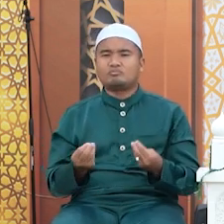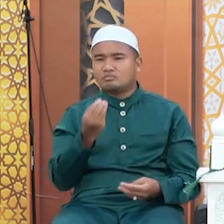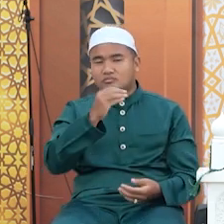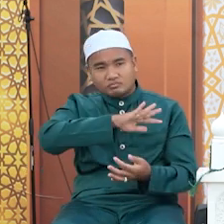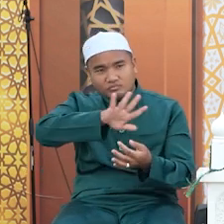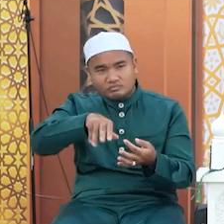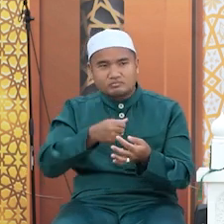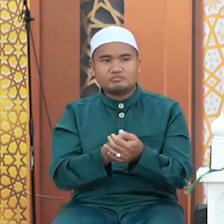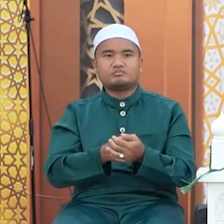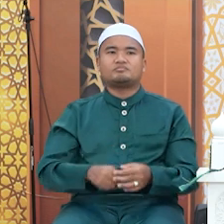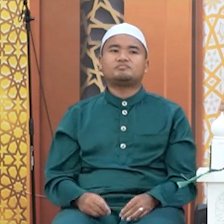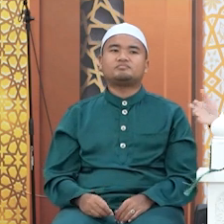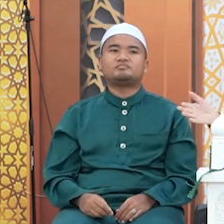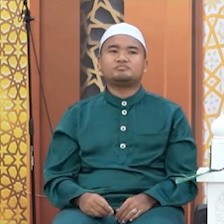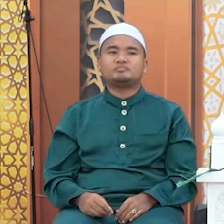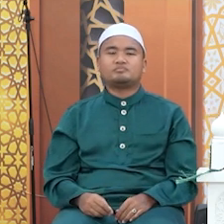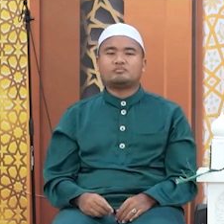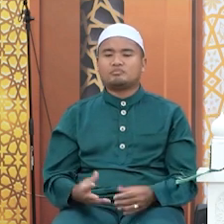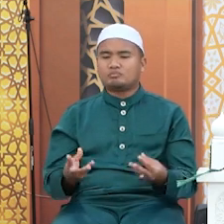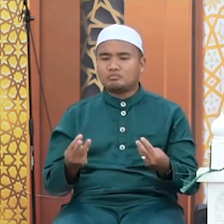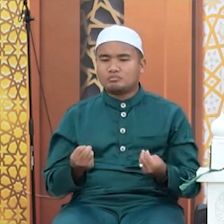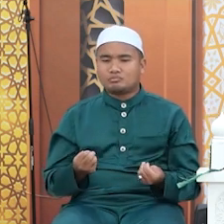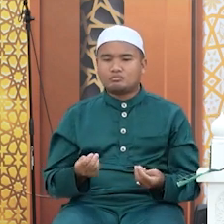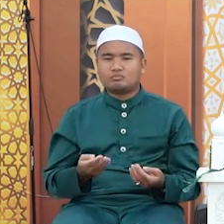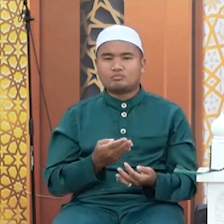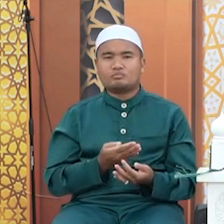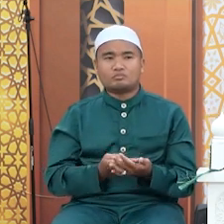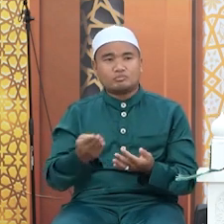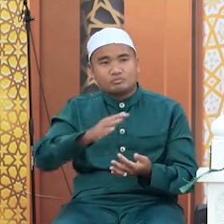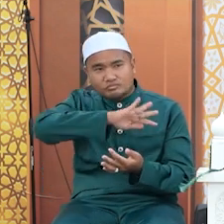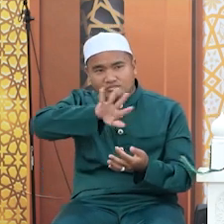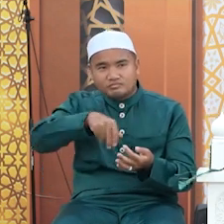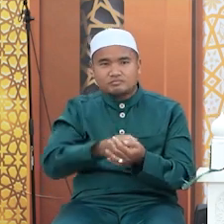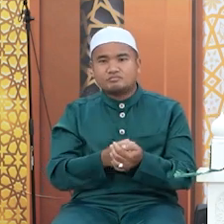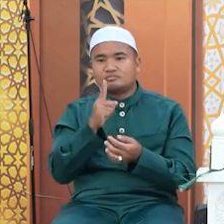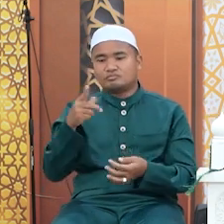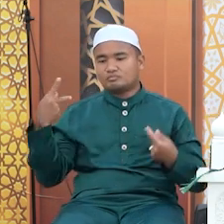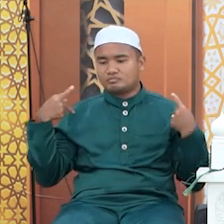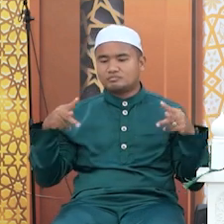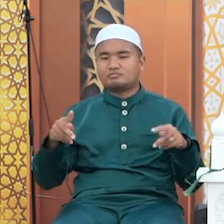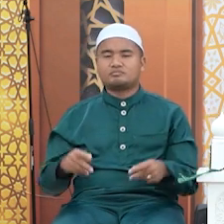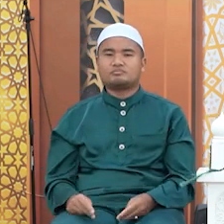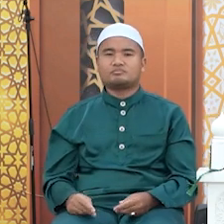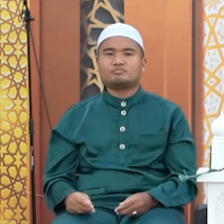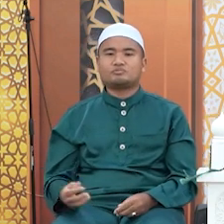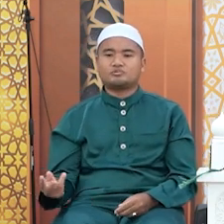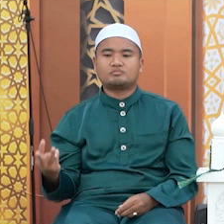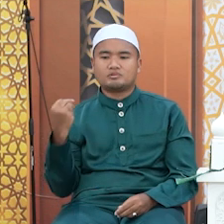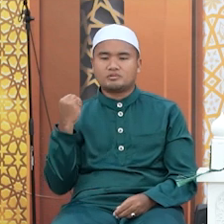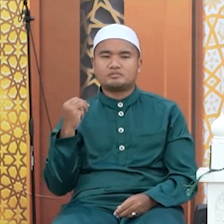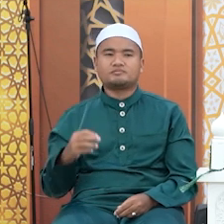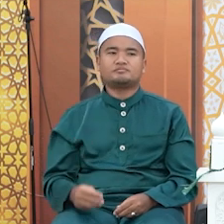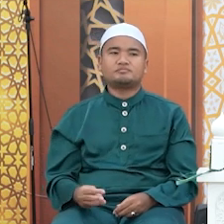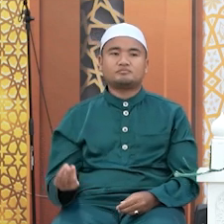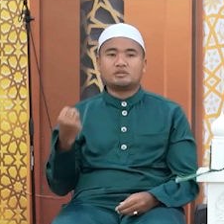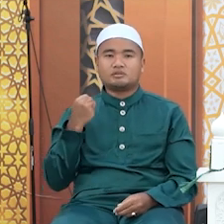Allah. Rasa kalau boleh nak walik sebazar. Tu nak ceritanya kita punya semangat. Dan kita